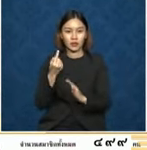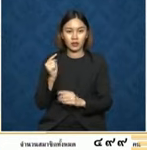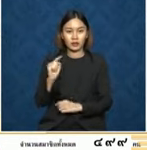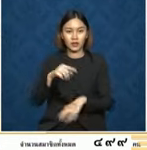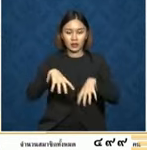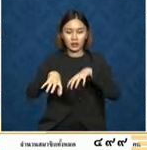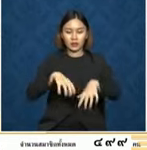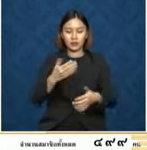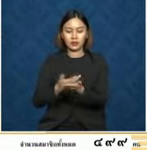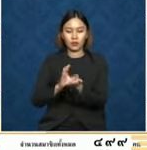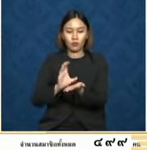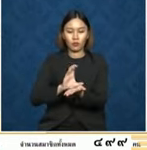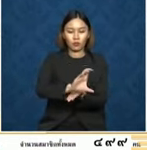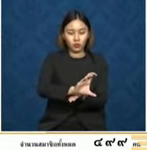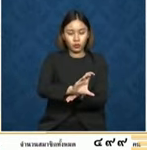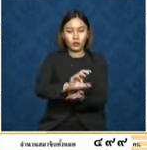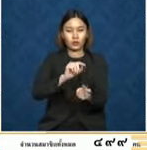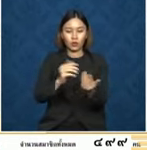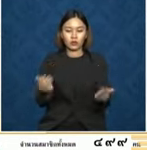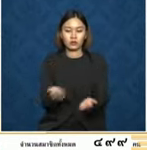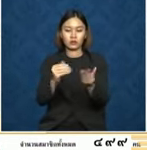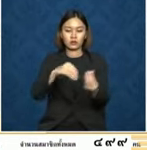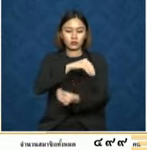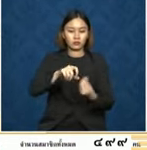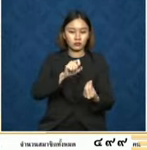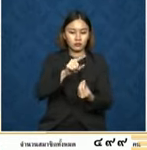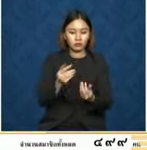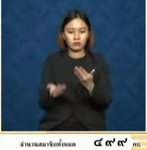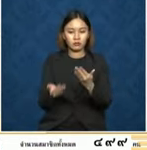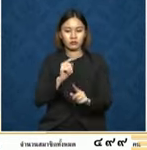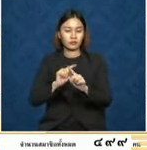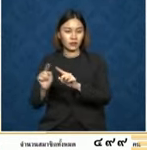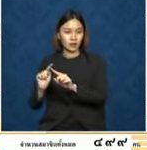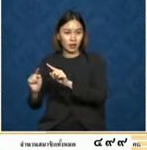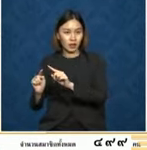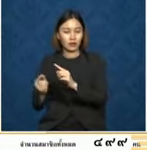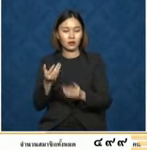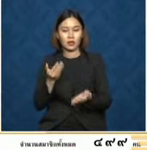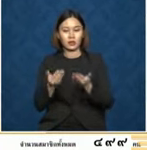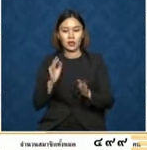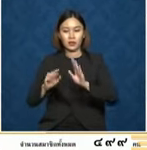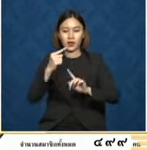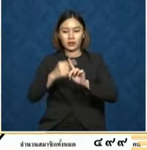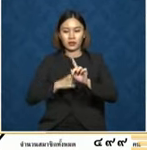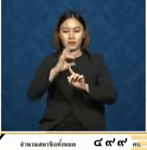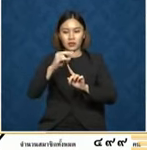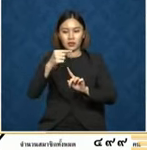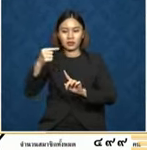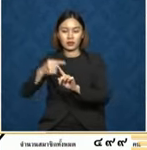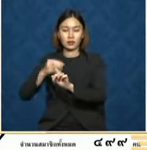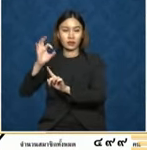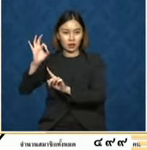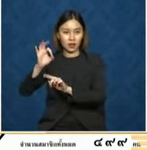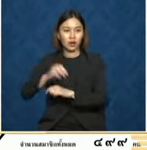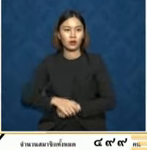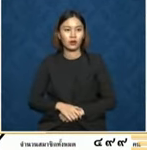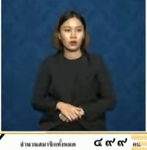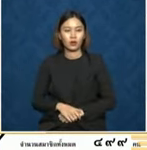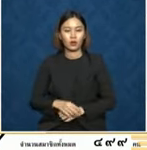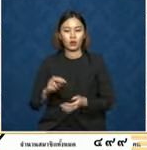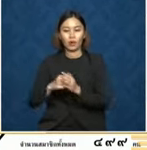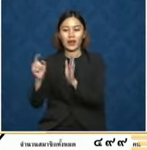จัดสรรงบประมาณไปลงทุนกระตุ้นเศรษฐกิจหรืออื่นๆนะครับอย่างไรก็ตามในช่วงเดือนกรกฎาคมถึงกันยายนซึ่งก็เป็นไตรม